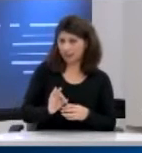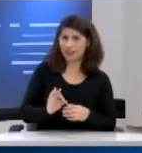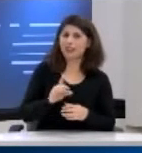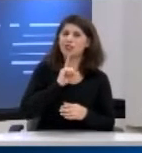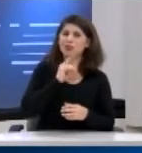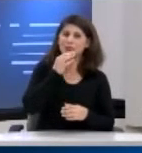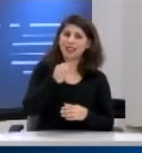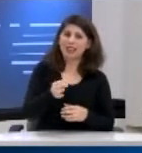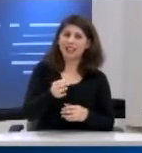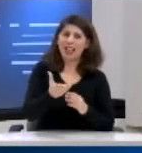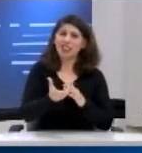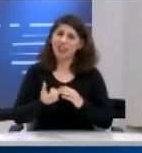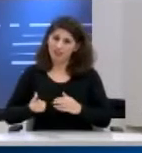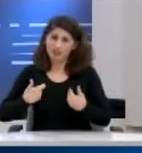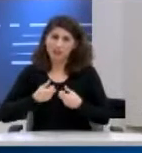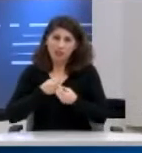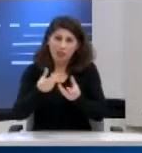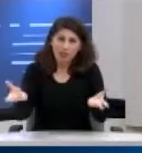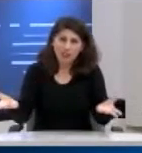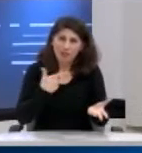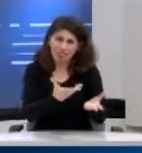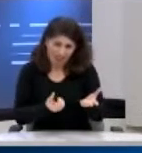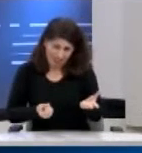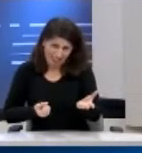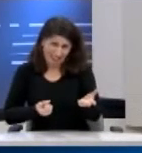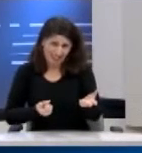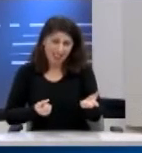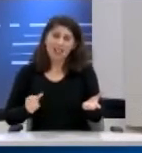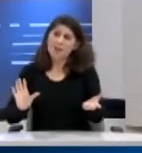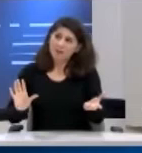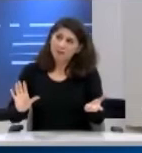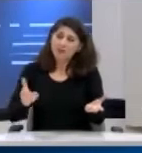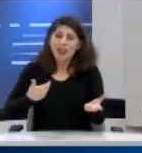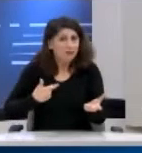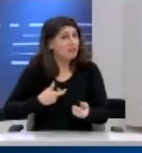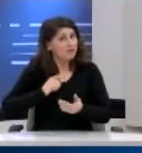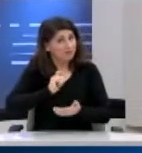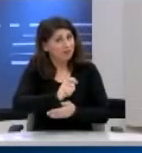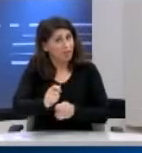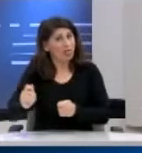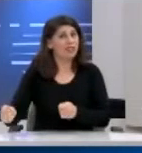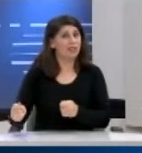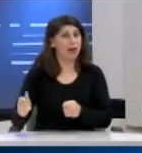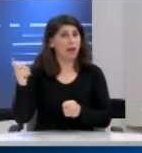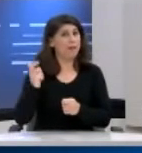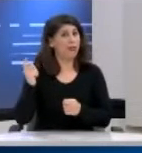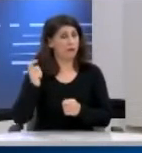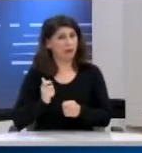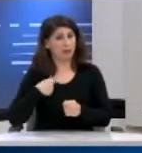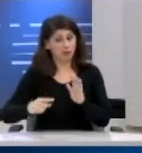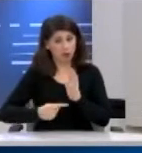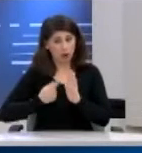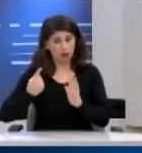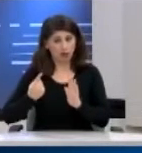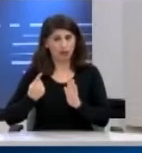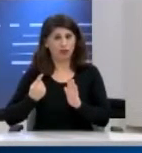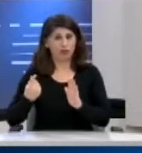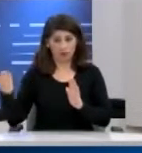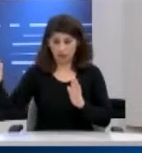θα αφαιρέσετε αυτά τα οποία δώσαμε. Διότι εμείς για πρώτη φορά έχουμε έρθει και έχουμε